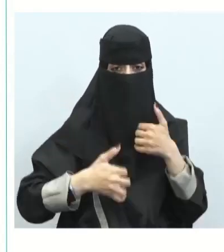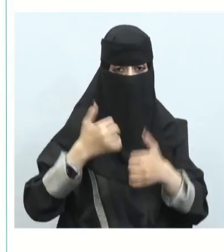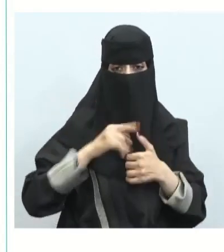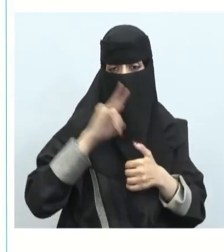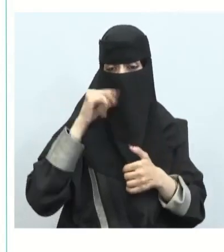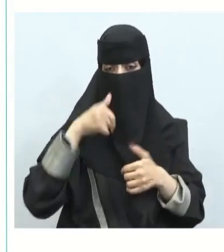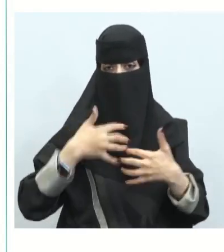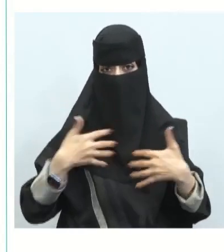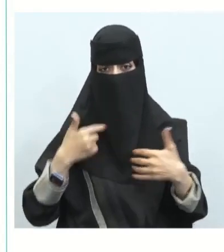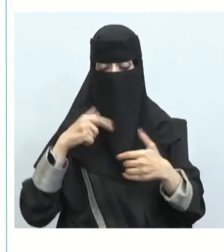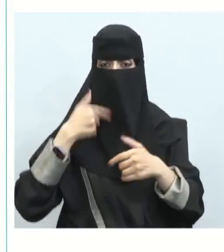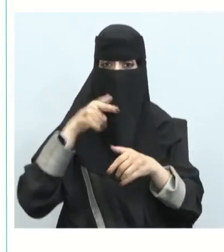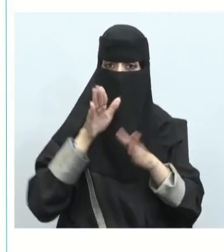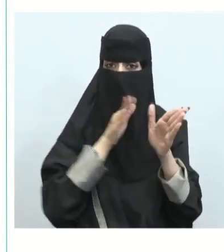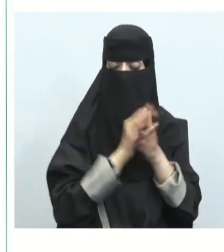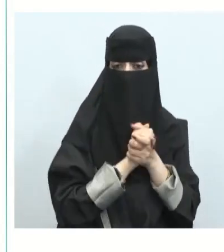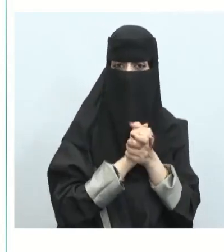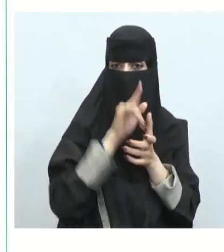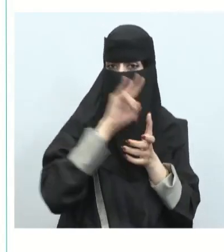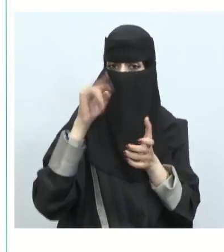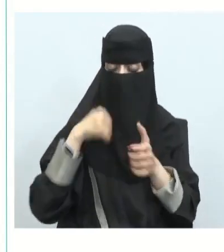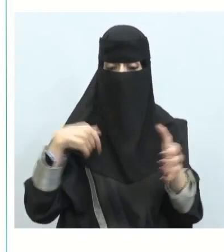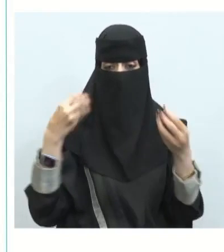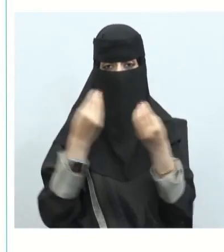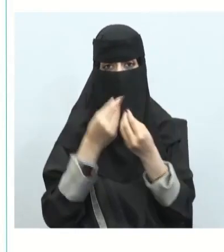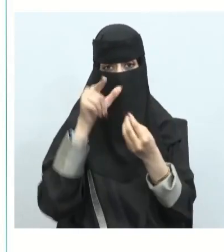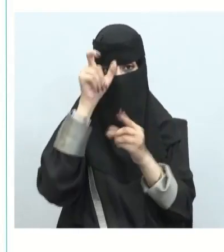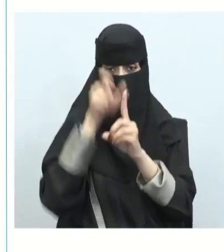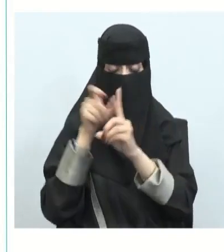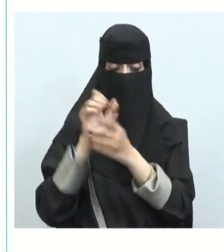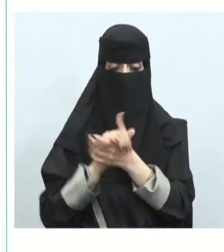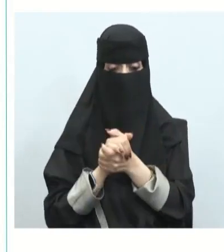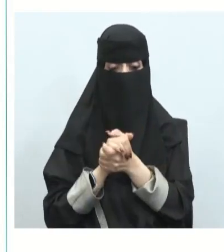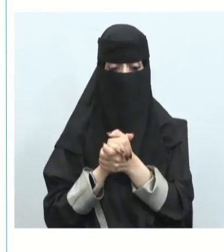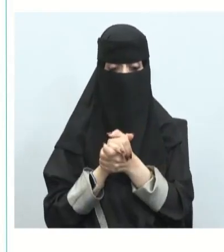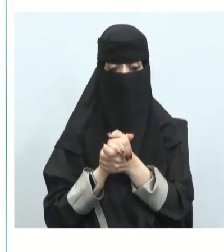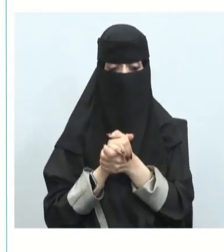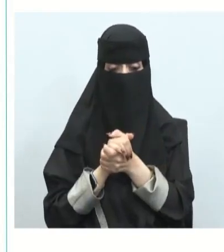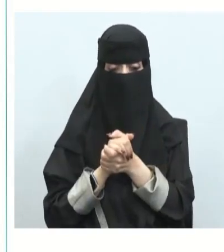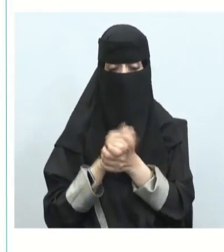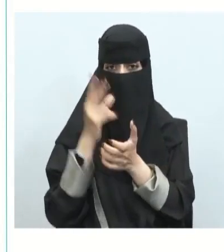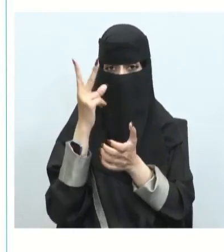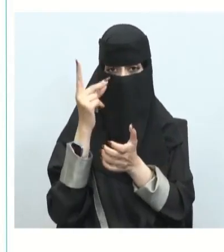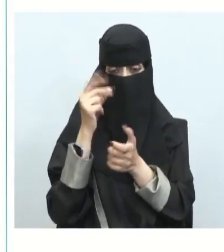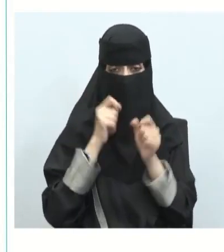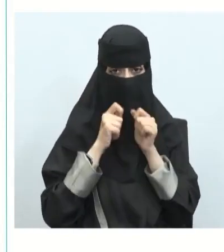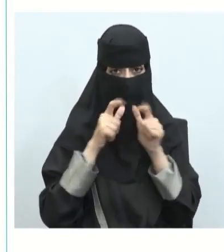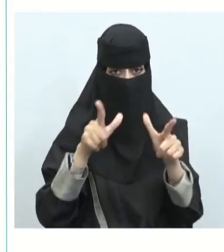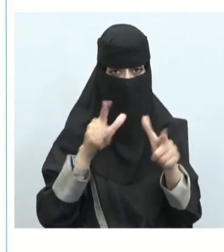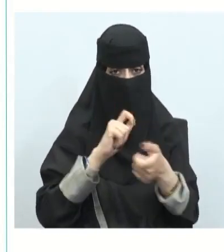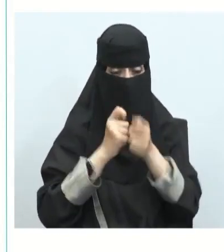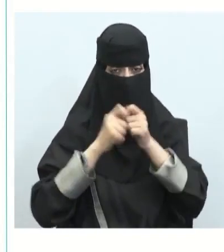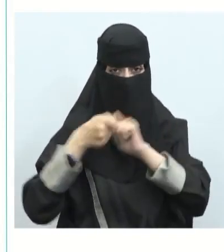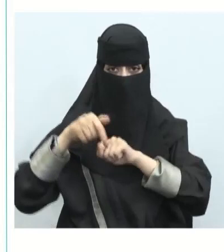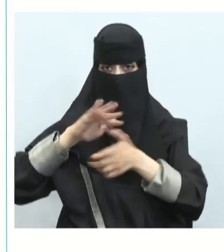بالراحه وعدم الانتماء للافراد الاعلان عن التغيرات المحتمله